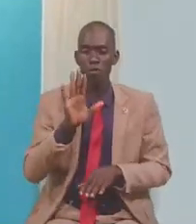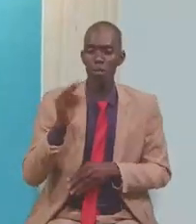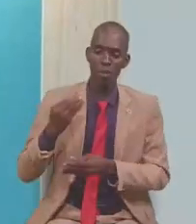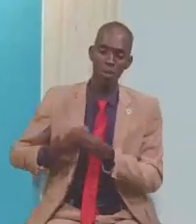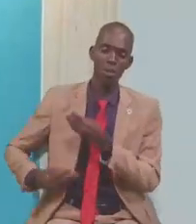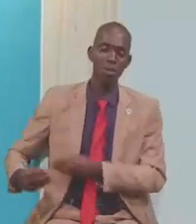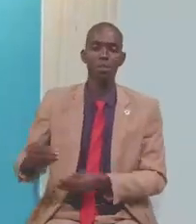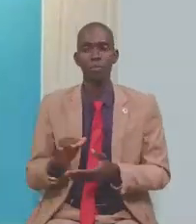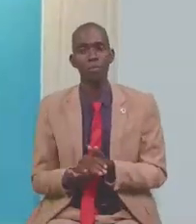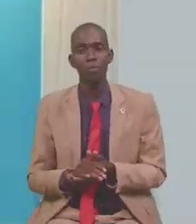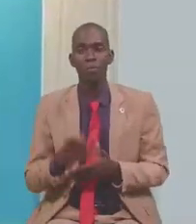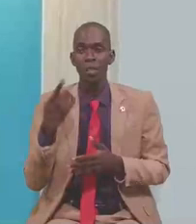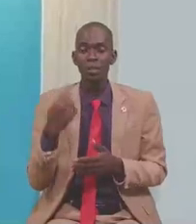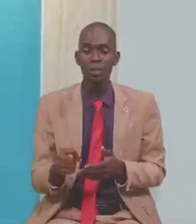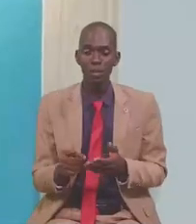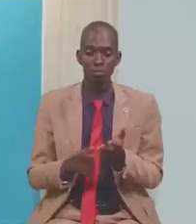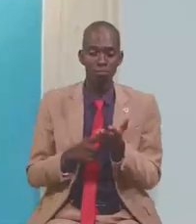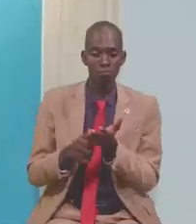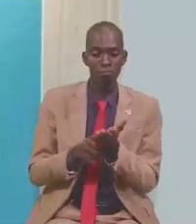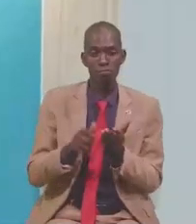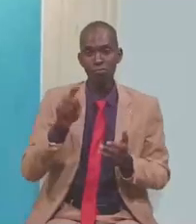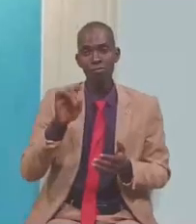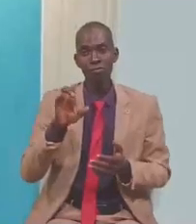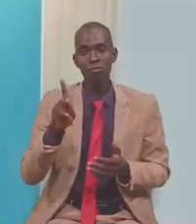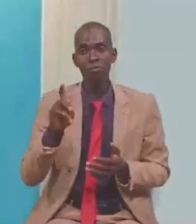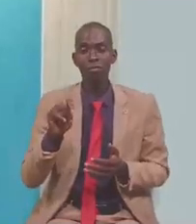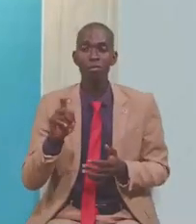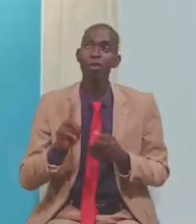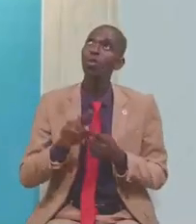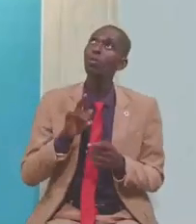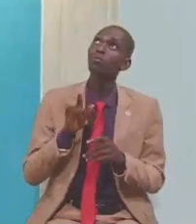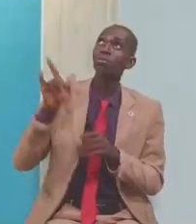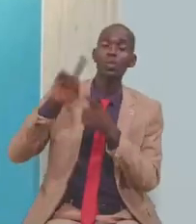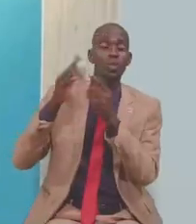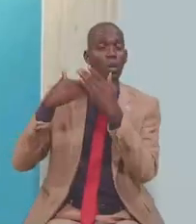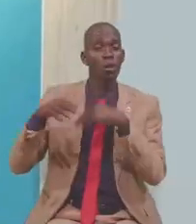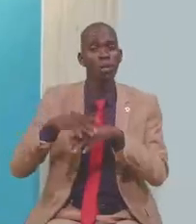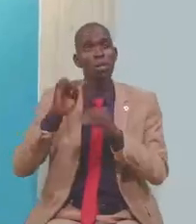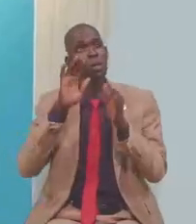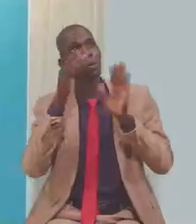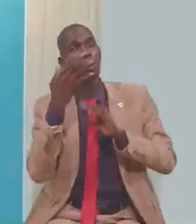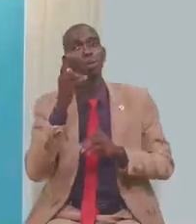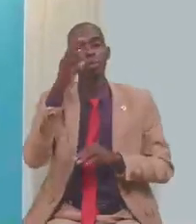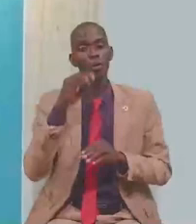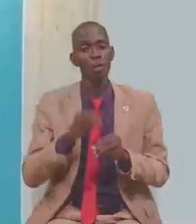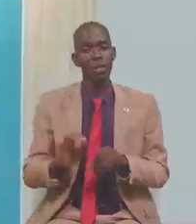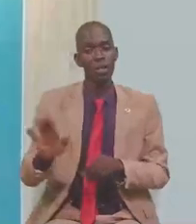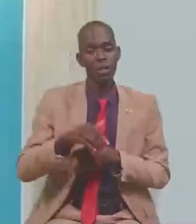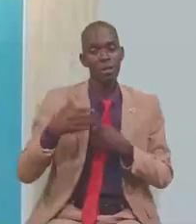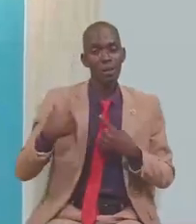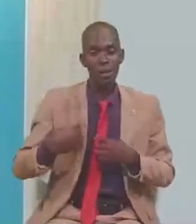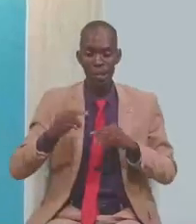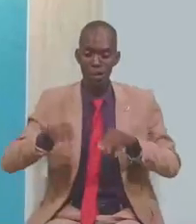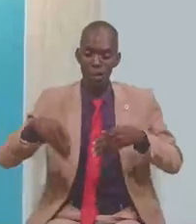ciel, le billet pour le ciel, et la présence de Dieu dans leur cœur, la provision du Seigneur dans